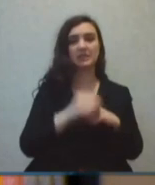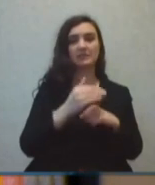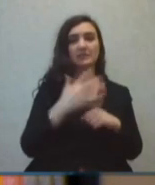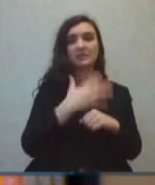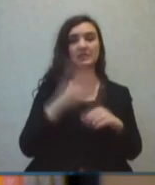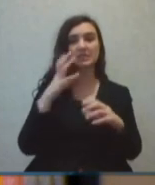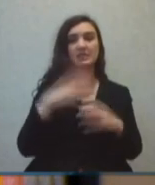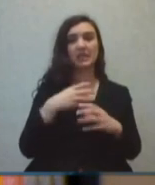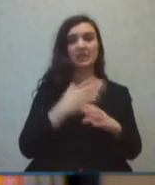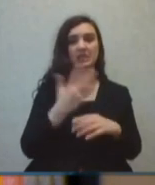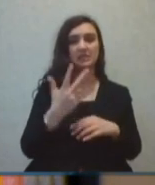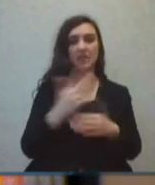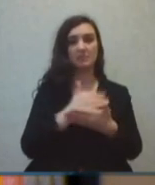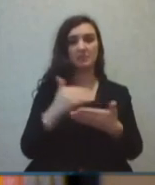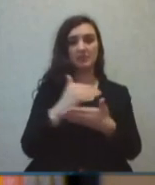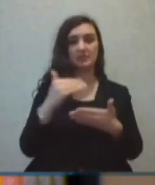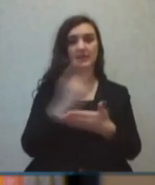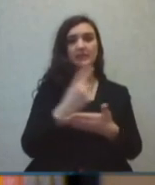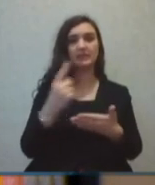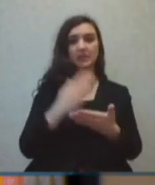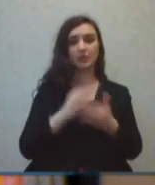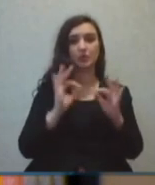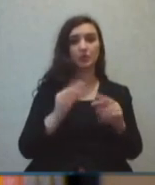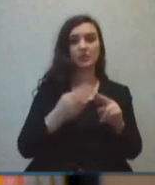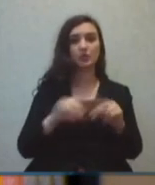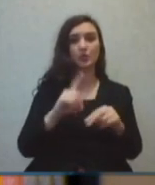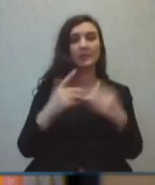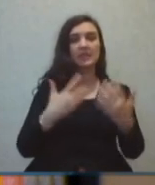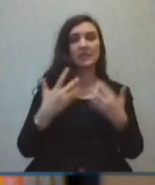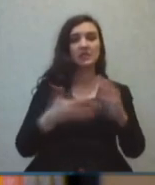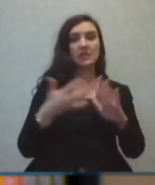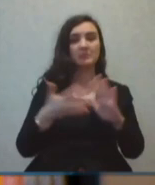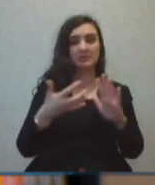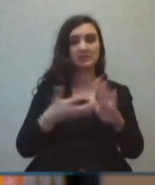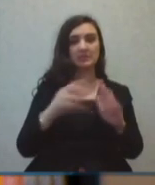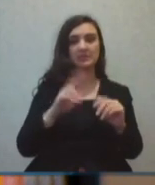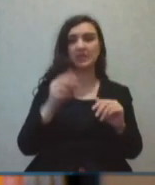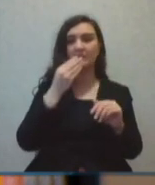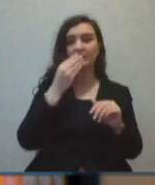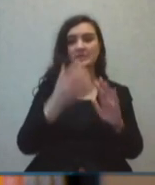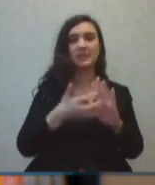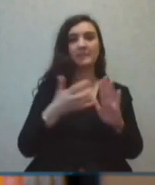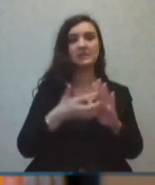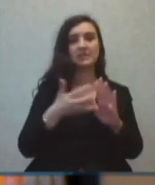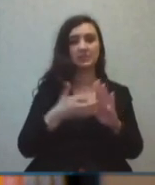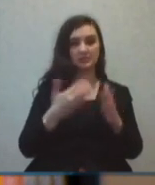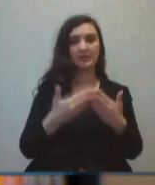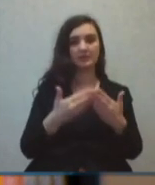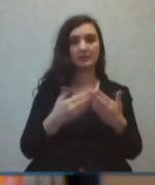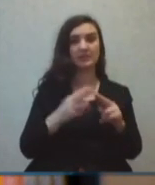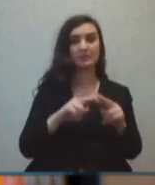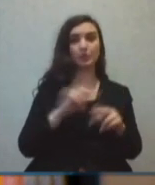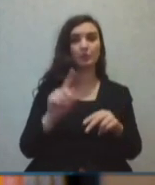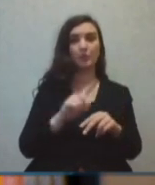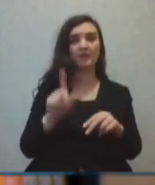აქვს სამი ფაზა. ერთ-ერთი ფაზა არის სწორედ ის, რომ ენერგიის დეფიციტი და კვების დეფიციტი, აი დაუშვათ, იმიტომ